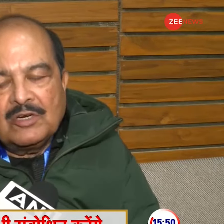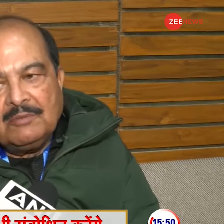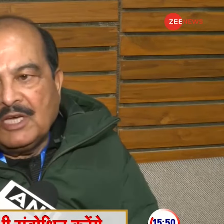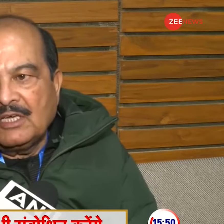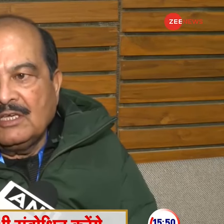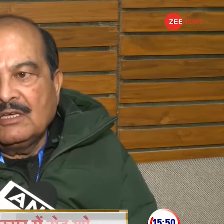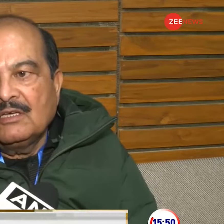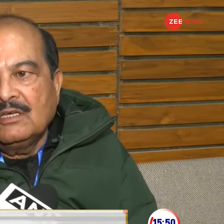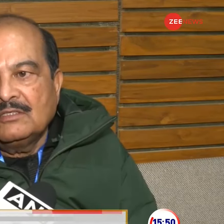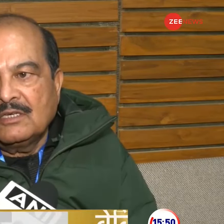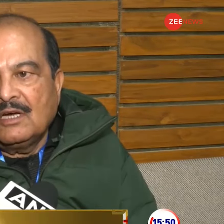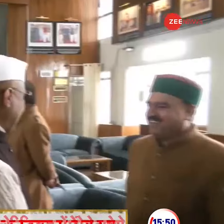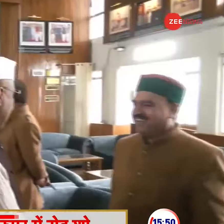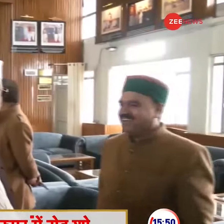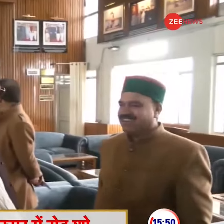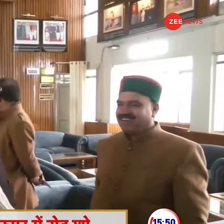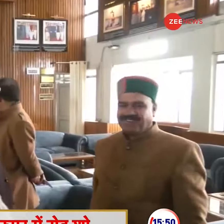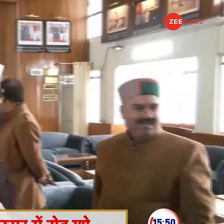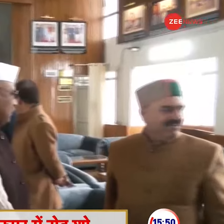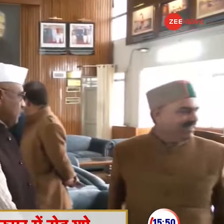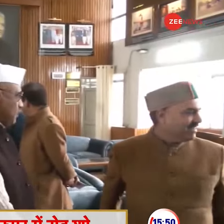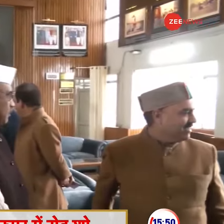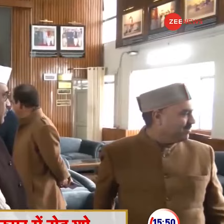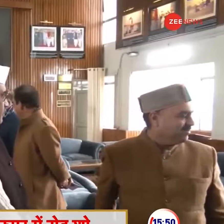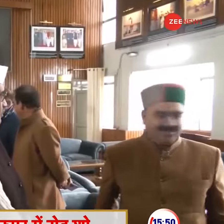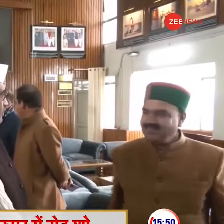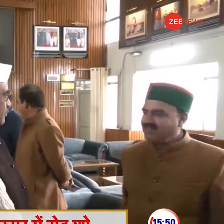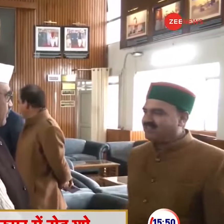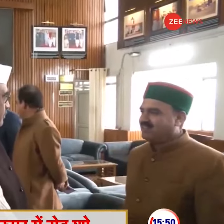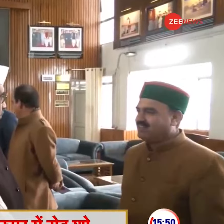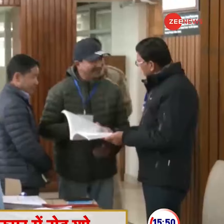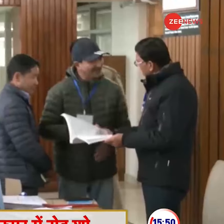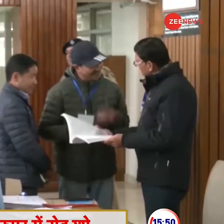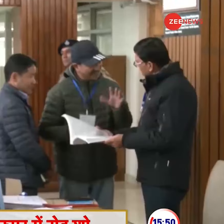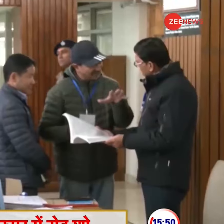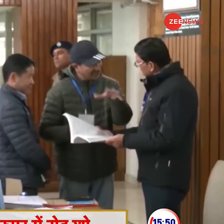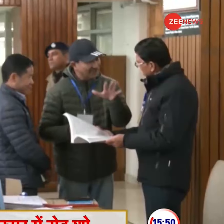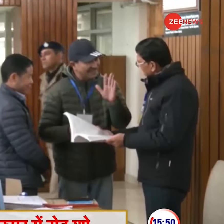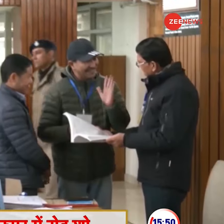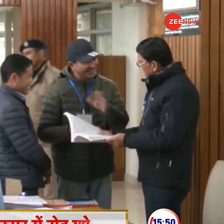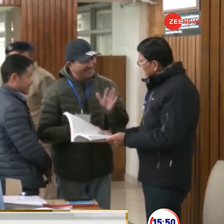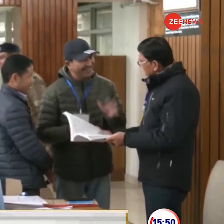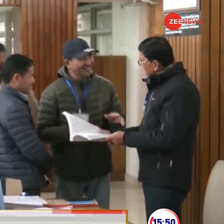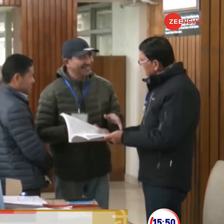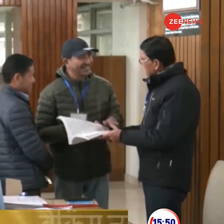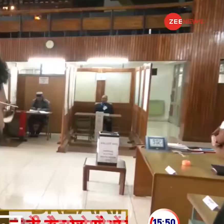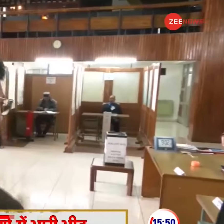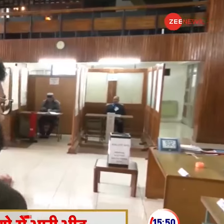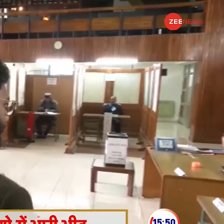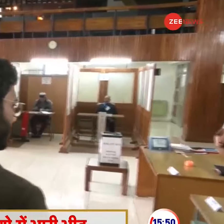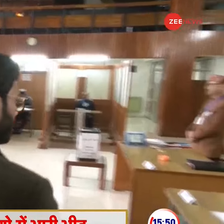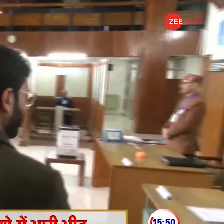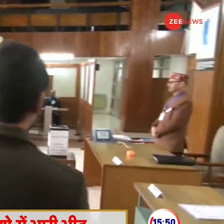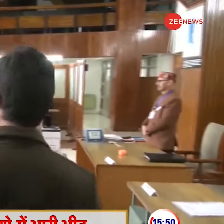राजसभा चुनाव के लिए आज वोटिंग जारी है इन सब के बीच हिमाचल प्रदेश से चौकाने वाली खबर सामने